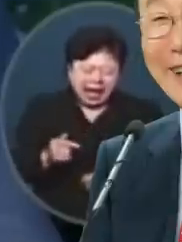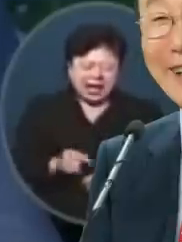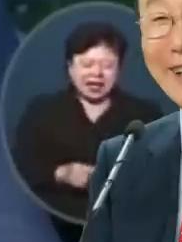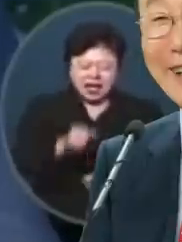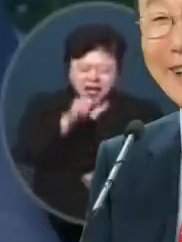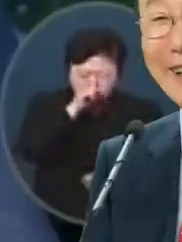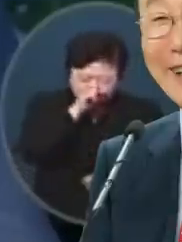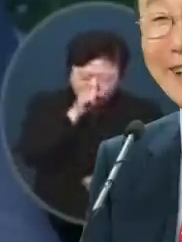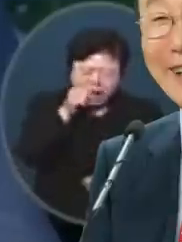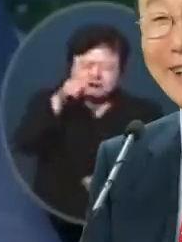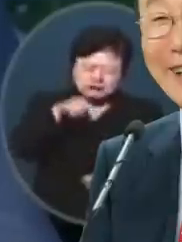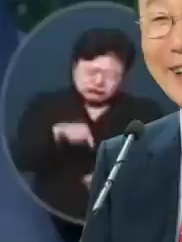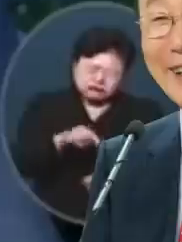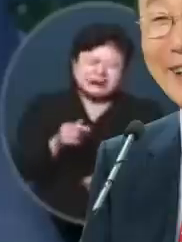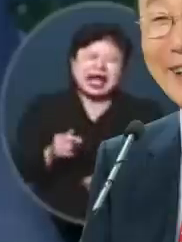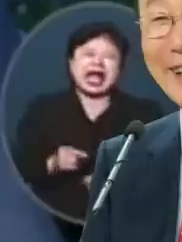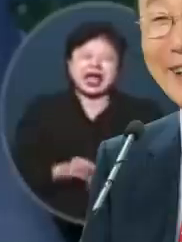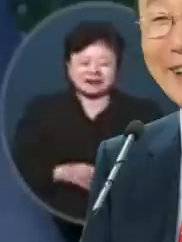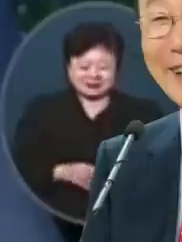좋았겠구나